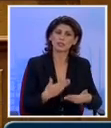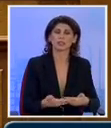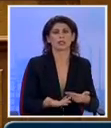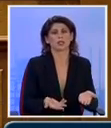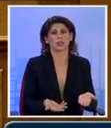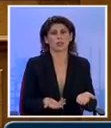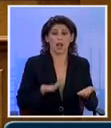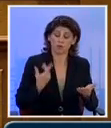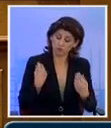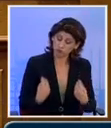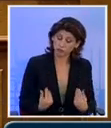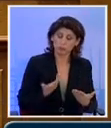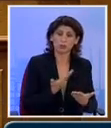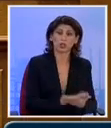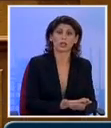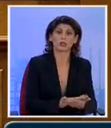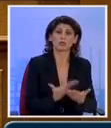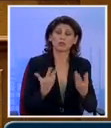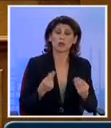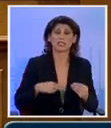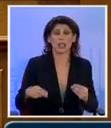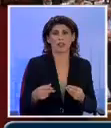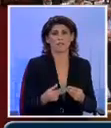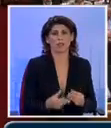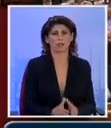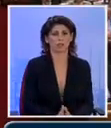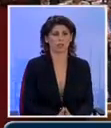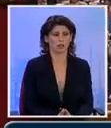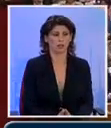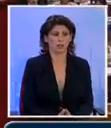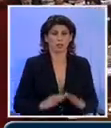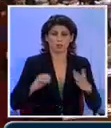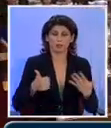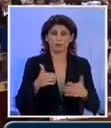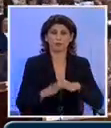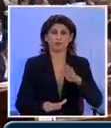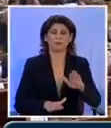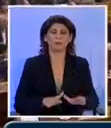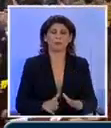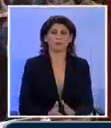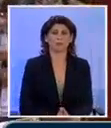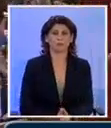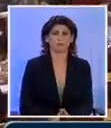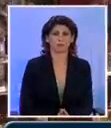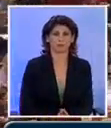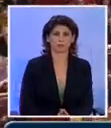γονίμων προτάσεων πολλοί συνάδελφοί μας. Και έκτο βήμα.